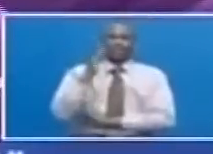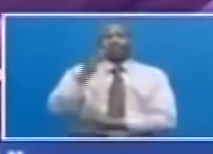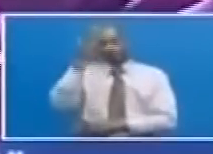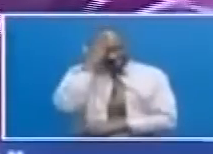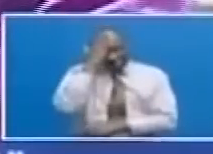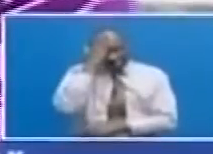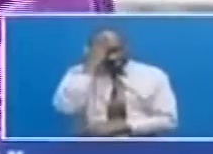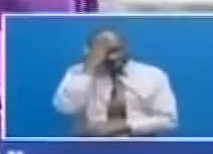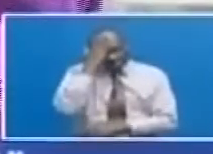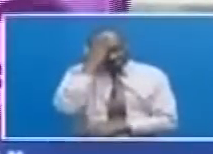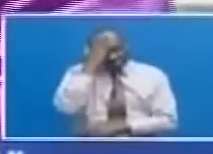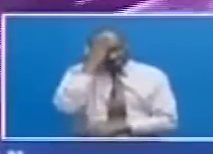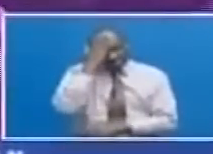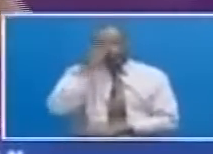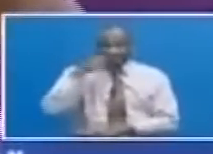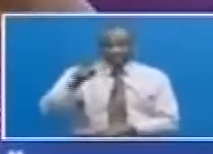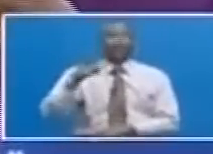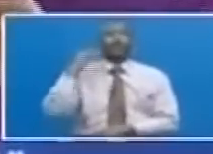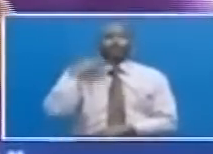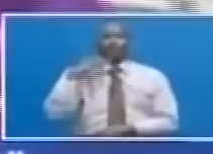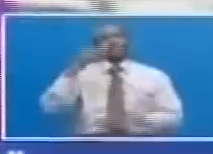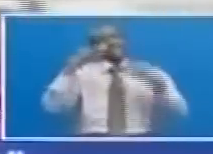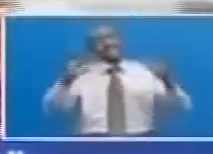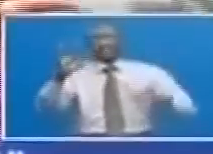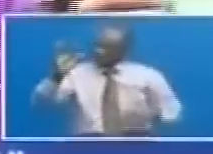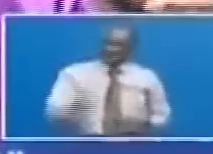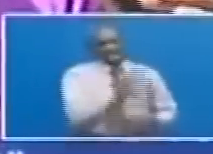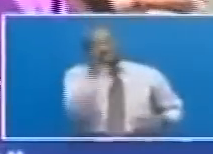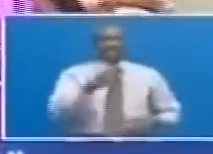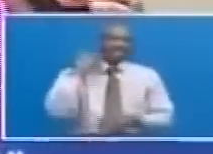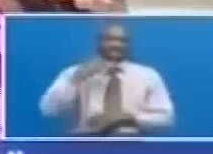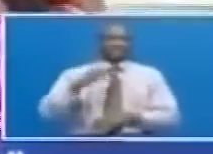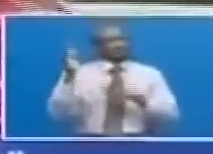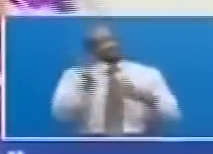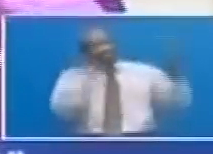Jumatatu mwachilie wezi wote kutoka Kiambu Kaongware.